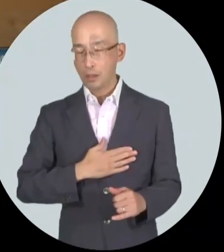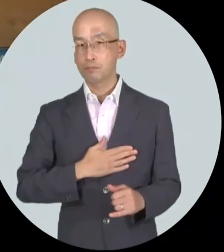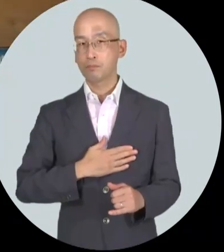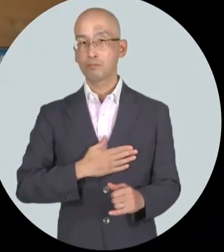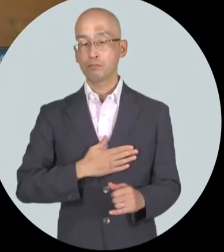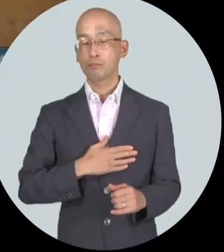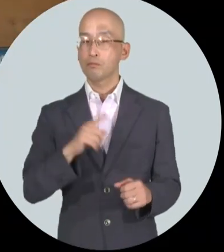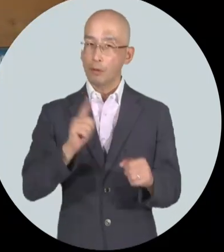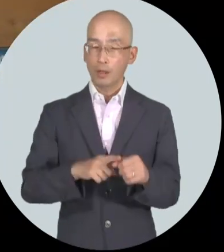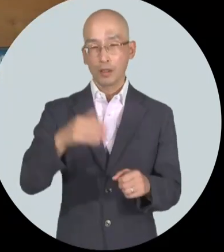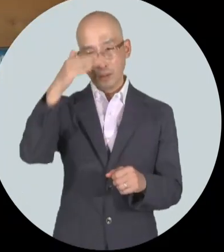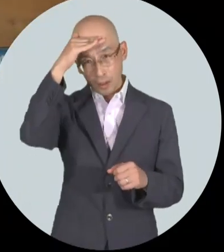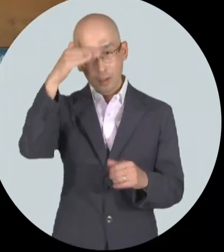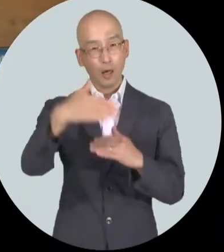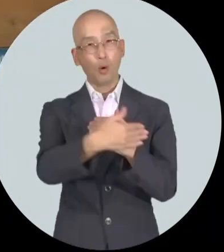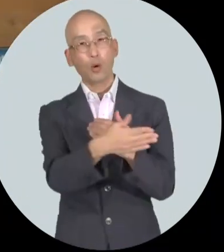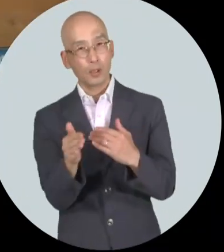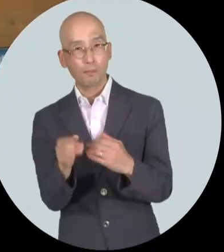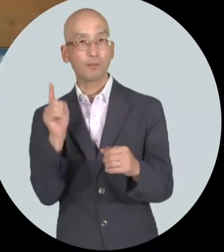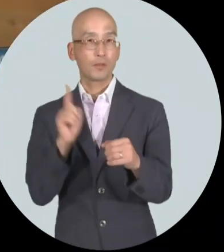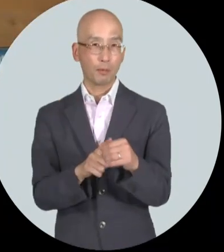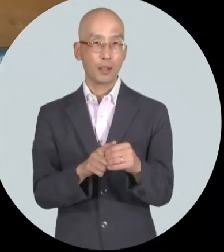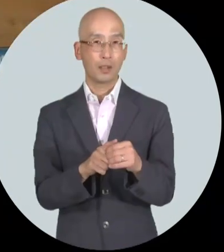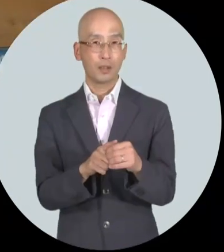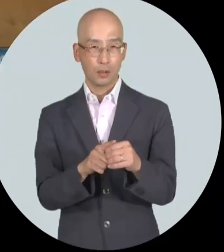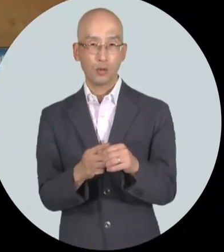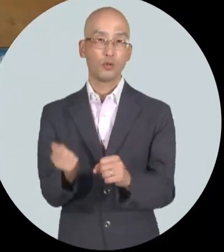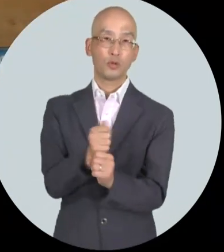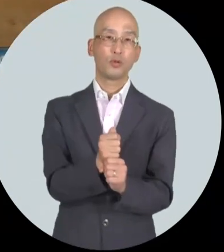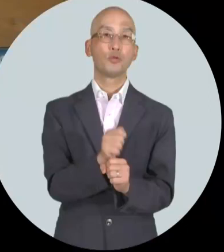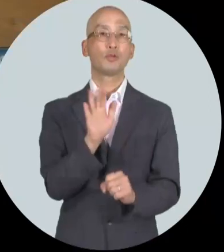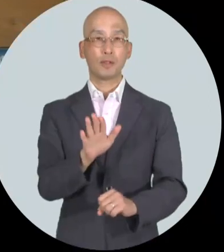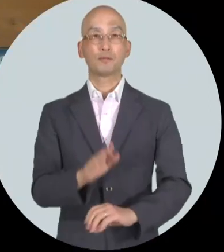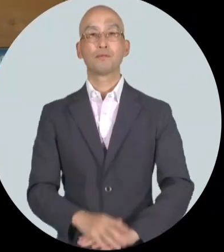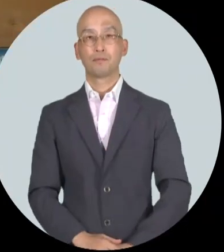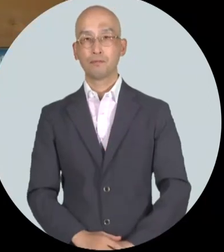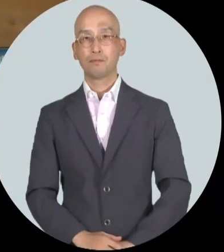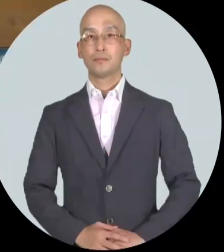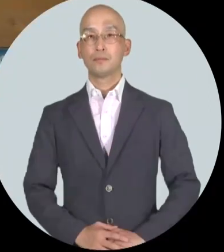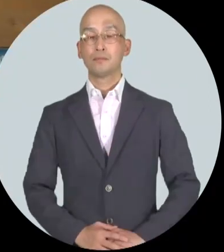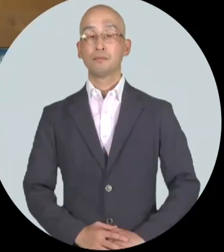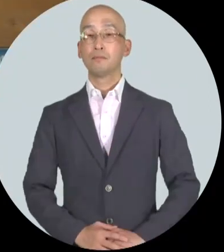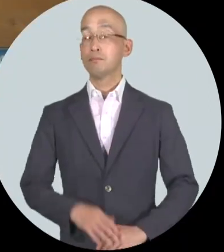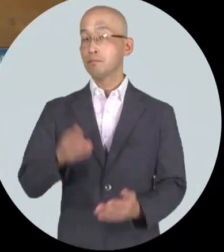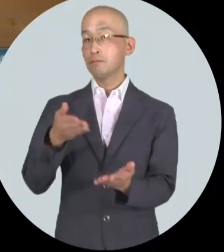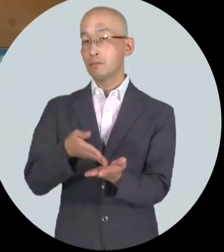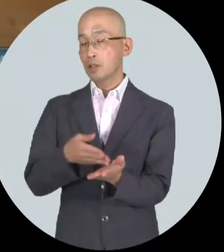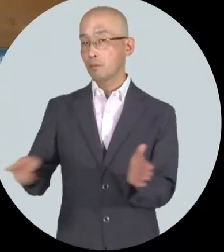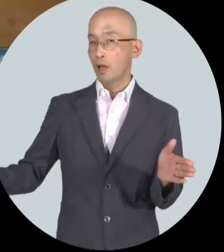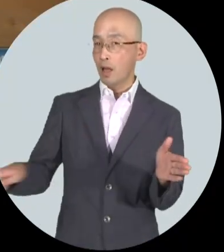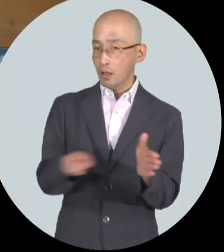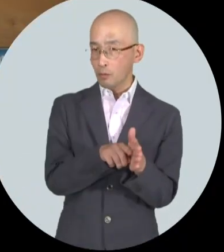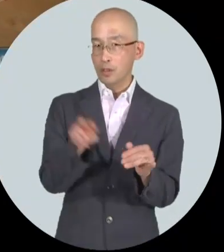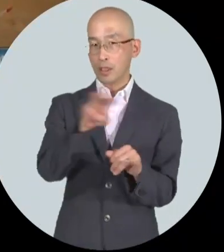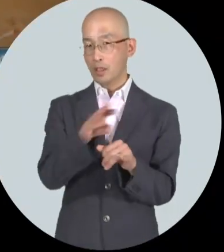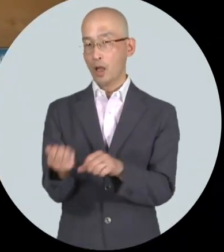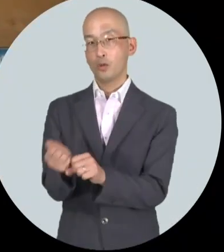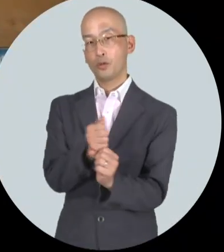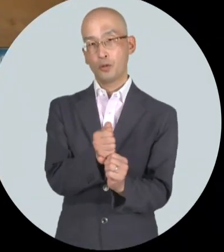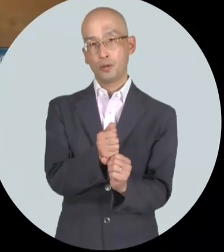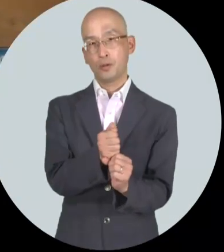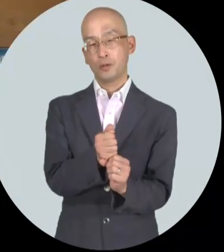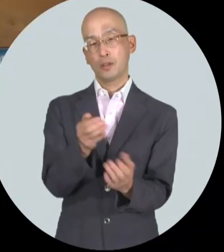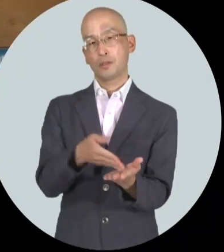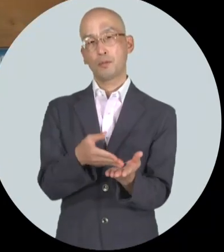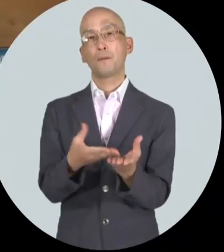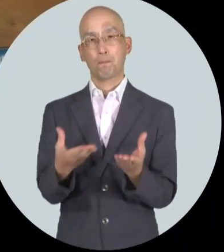保全等ということで災害復旧事業を実施するものでございます。ここまでが災害復旧でございます。いずれにしても